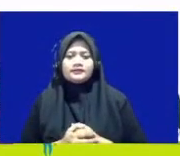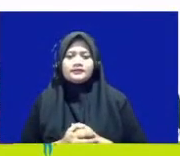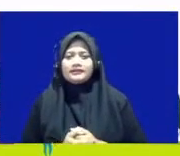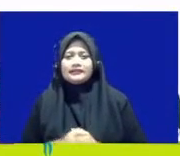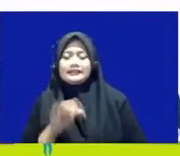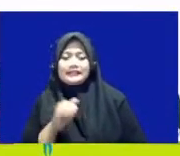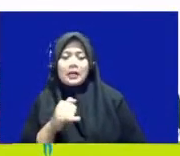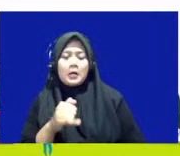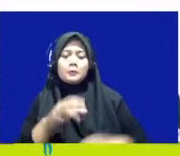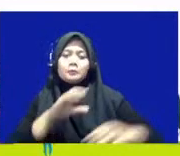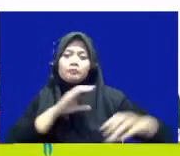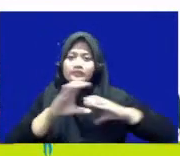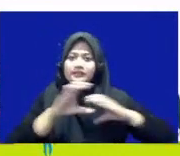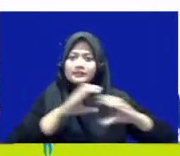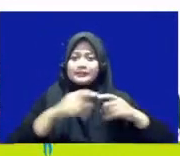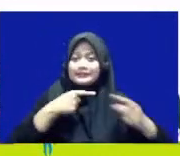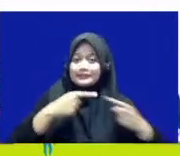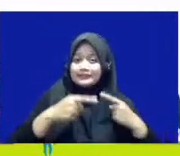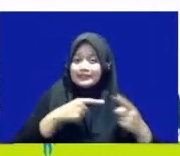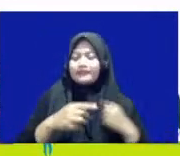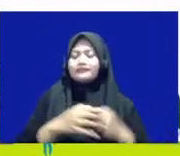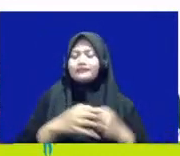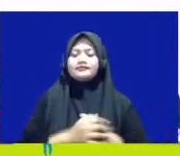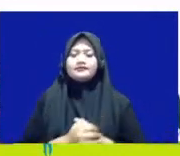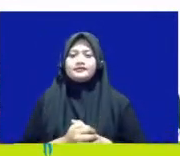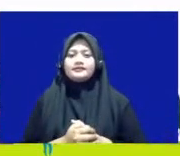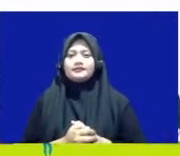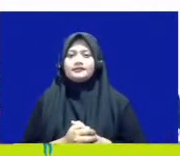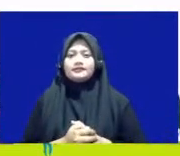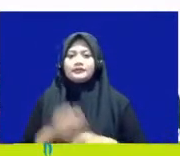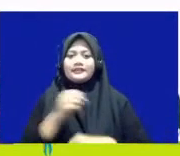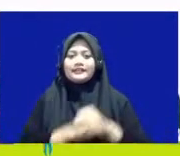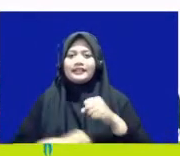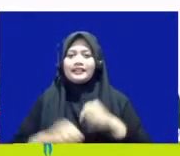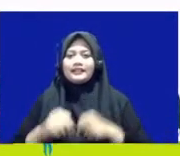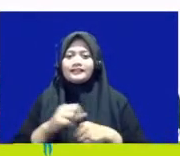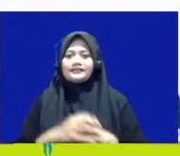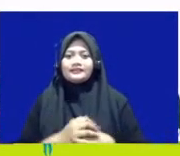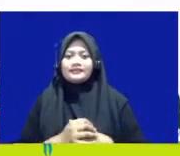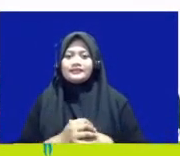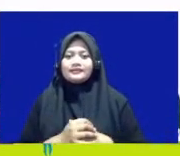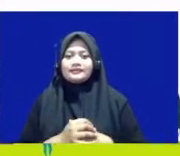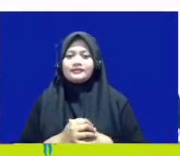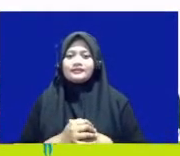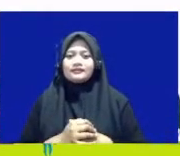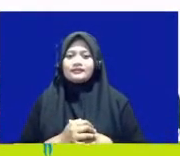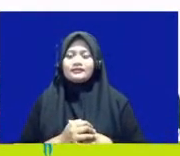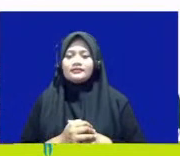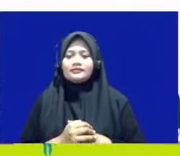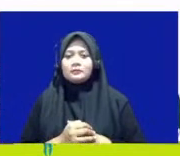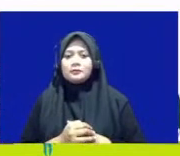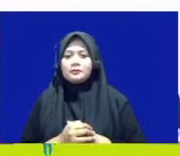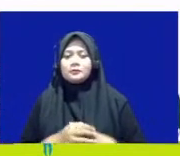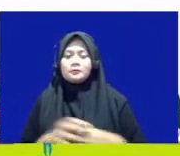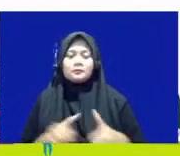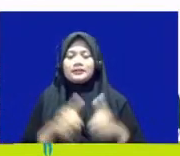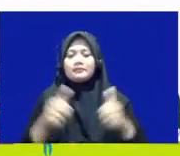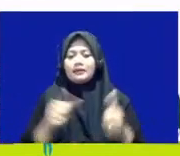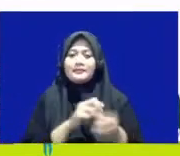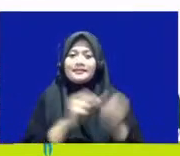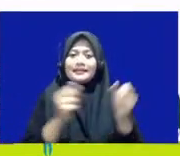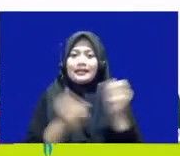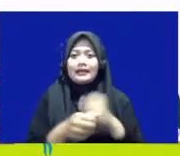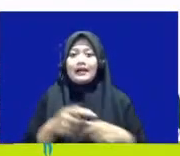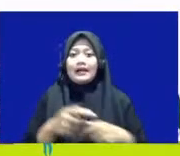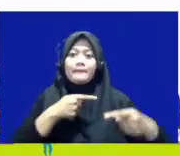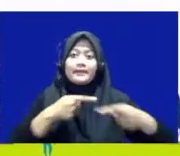sharing session terkait dengan kegiatan-kegiatan pemudaan dan perencanaan ini yang dilakukan oleh Taruna Siaga Bencana. Yang